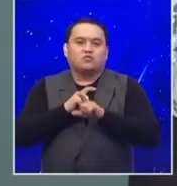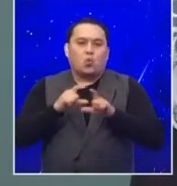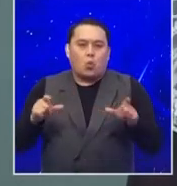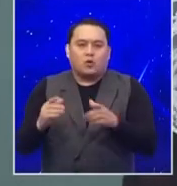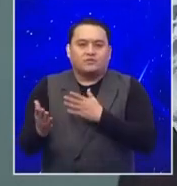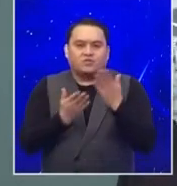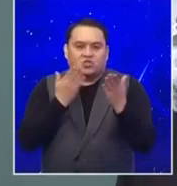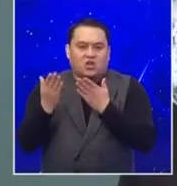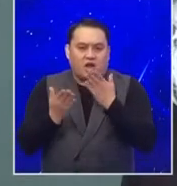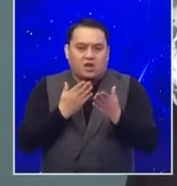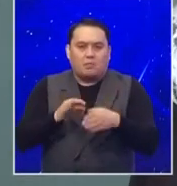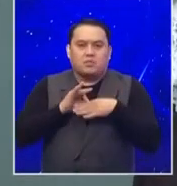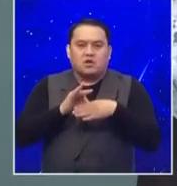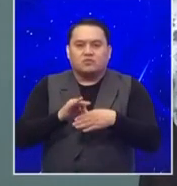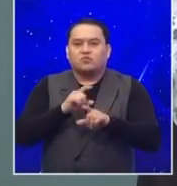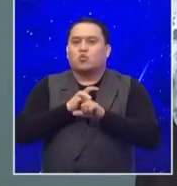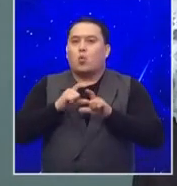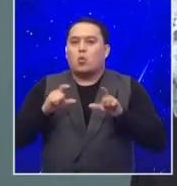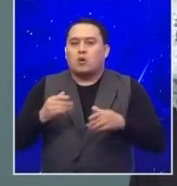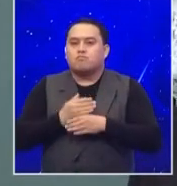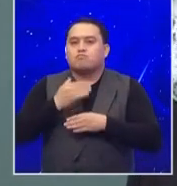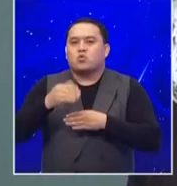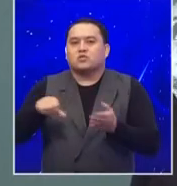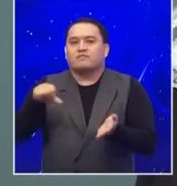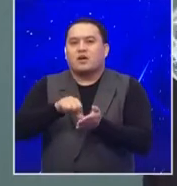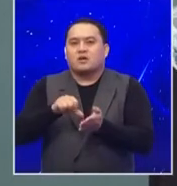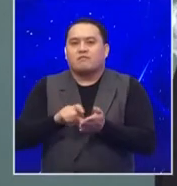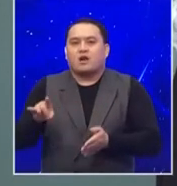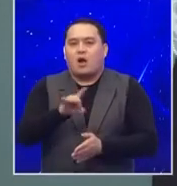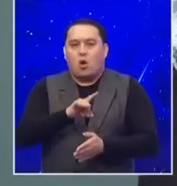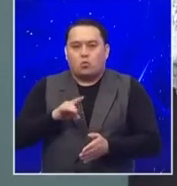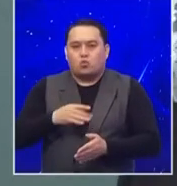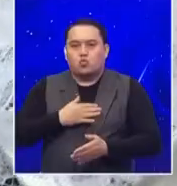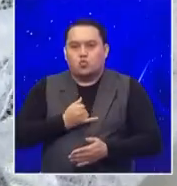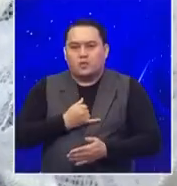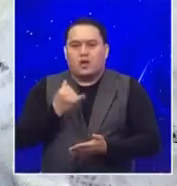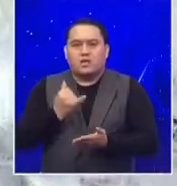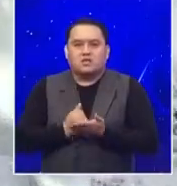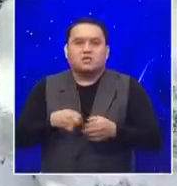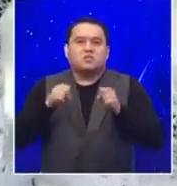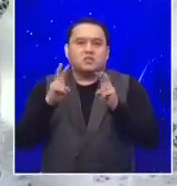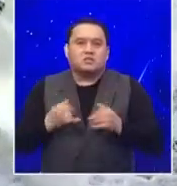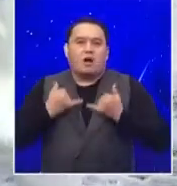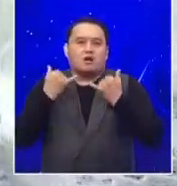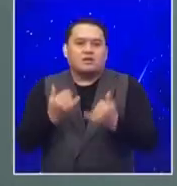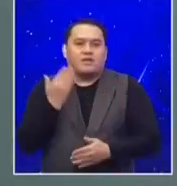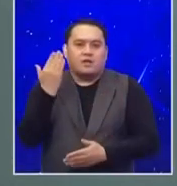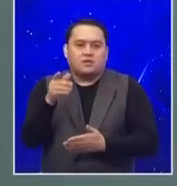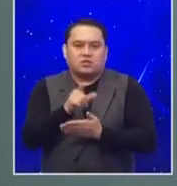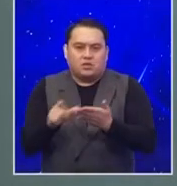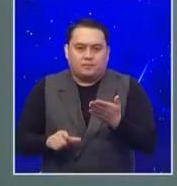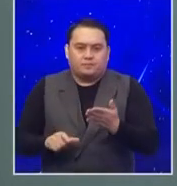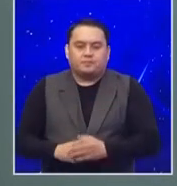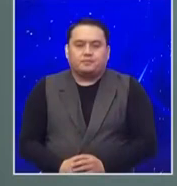в чтениях. Сначала прошла отбор в школе, позже выступила на районном уровне. У меня есть даже свой орнау для Куата Терибаева.